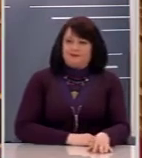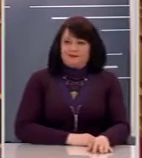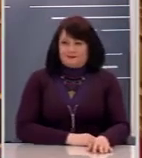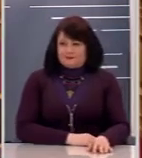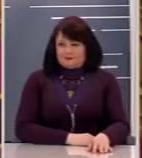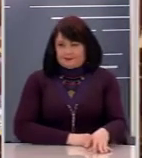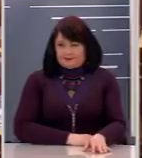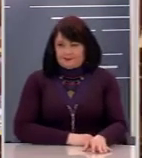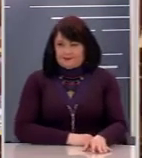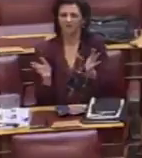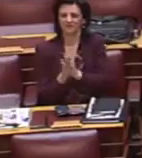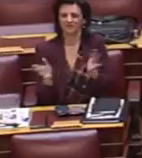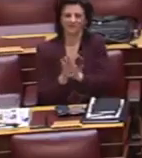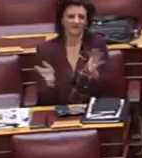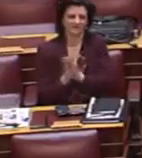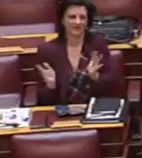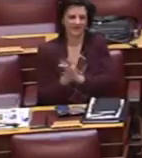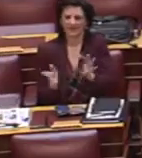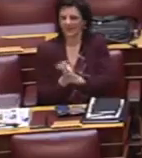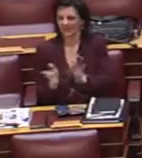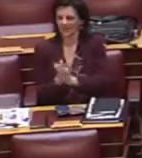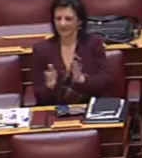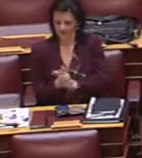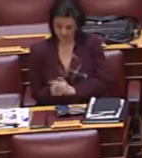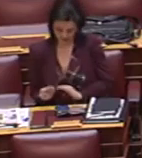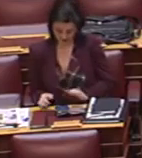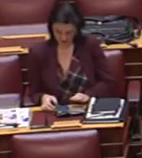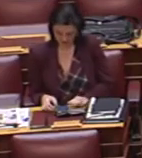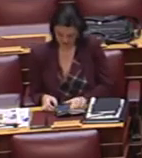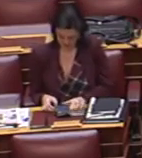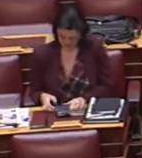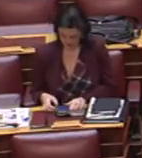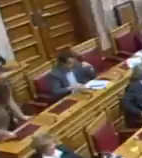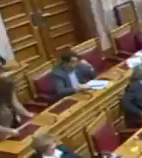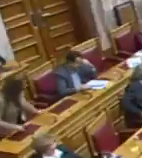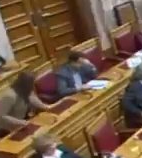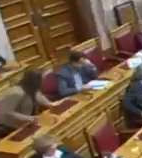Ευχαριστούμε τον κύριο Σπυρίδωνα.